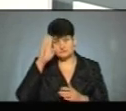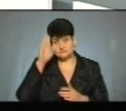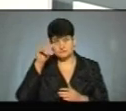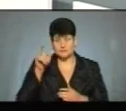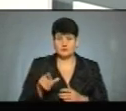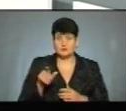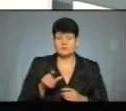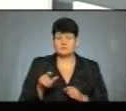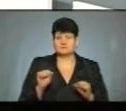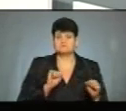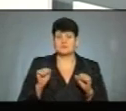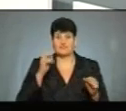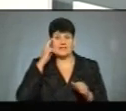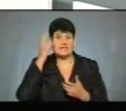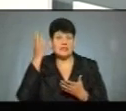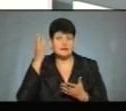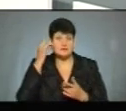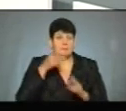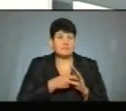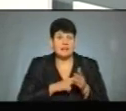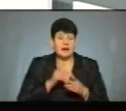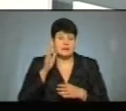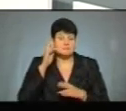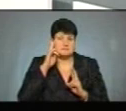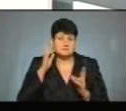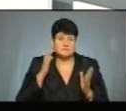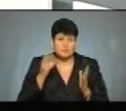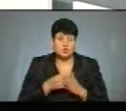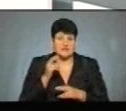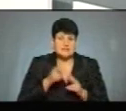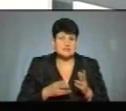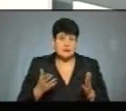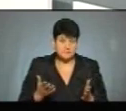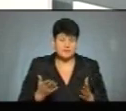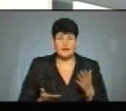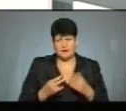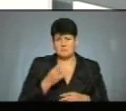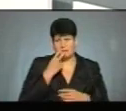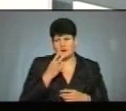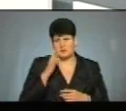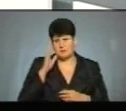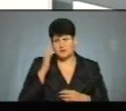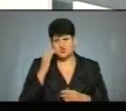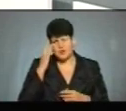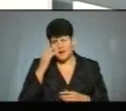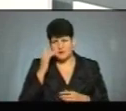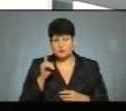і стратегії, ну, ми не можемо до кінця знати всіх планів, але передбачаю, що